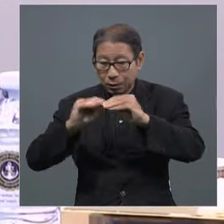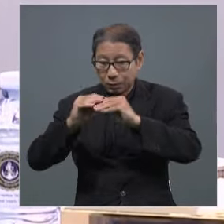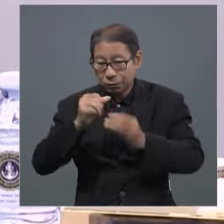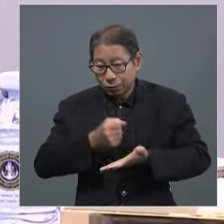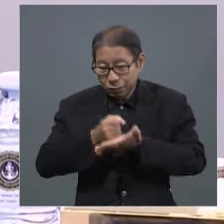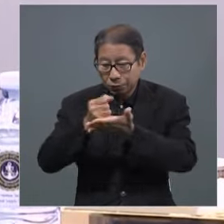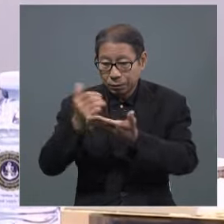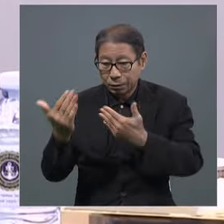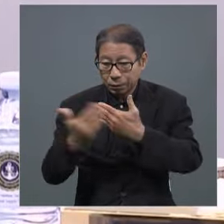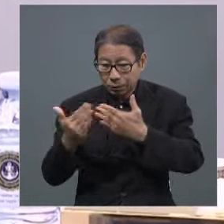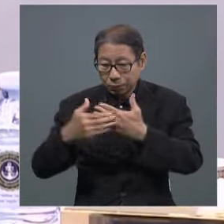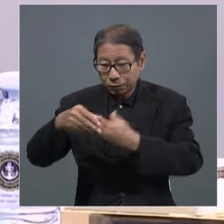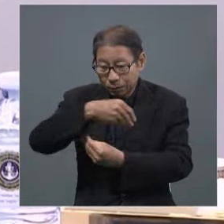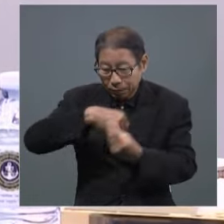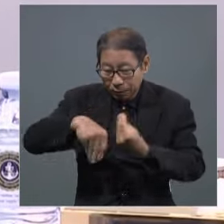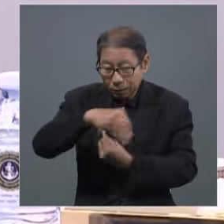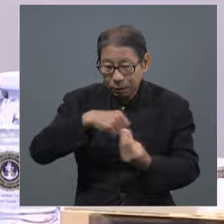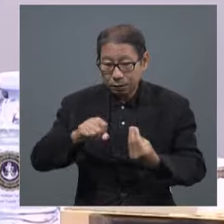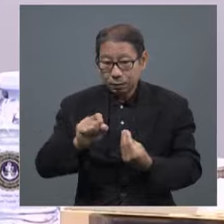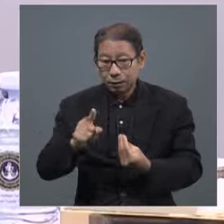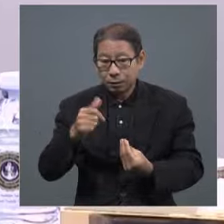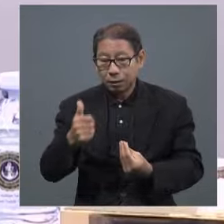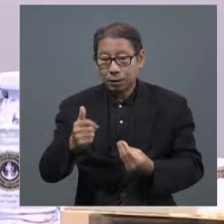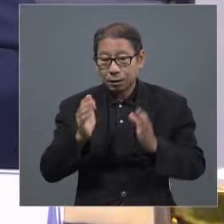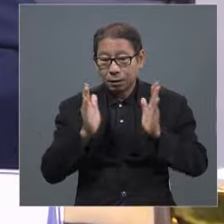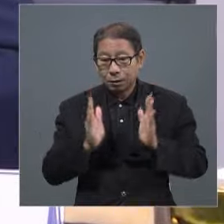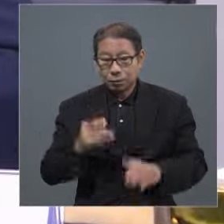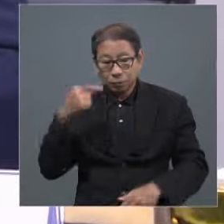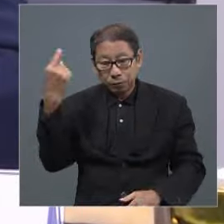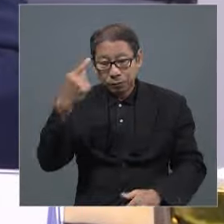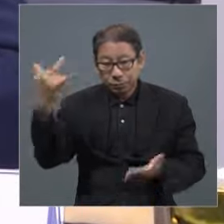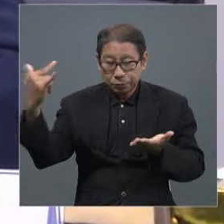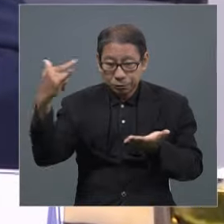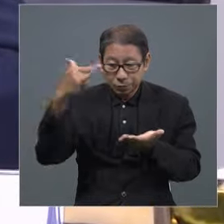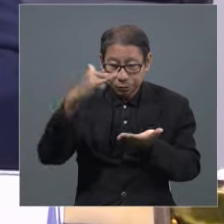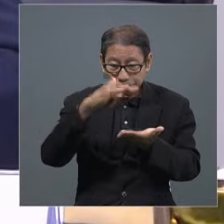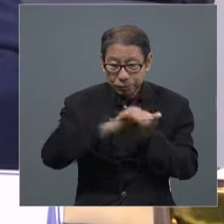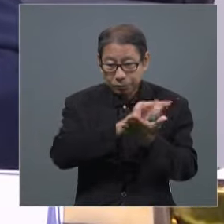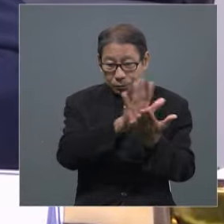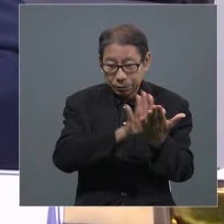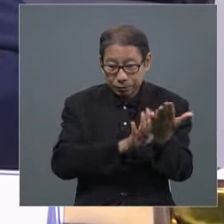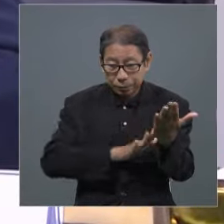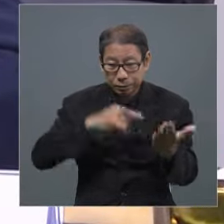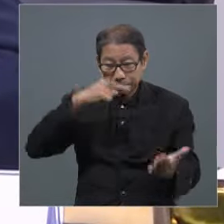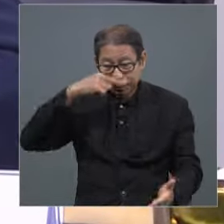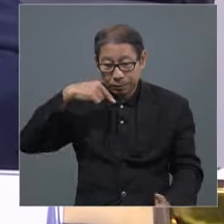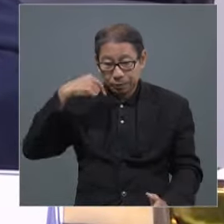ตุ้นเศรษฐกิจและช่วยสร้างความมั่นใจให้กับนักท่องเที่ยวที่จะเดินทางเข้ามาในประเทศไทยได้ครับ